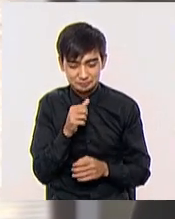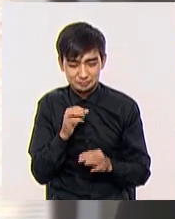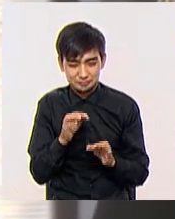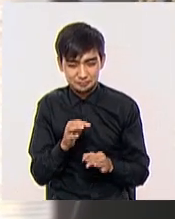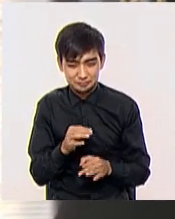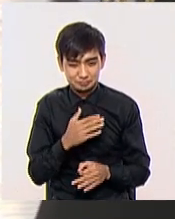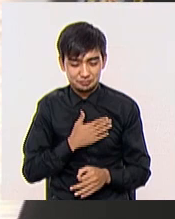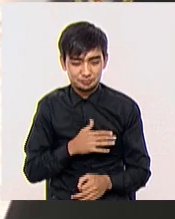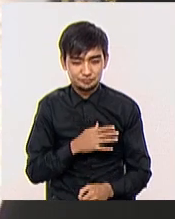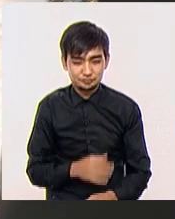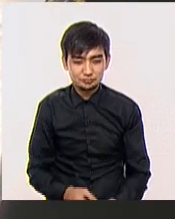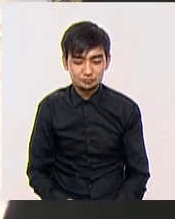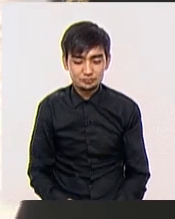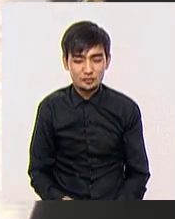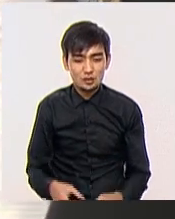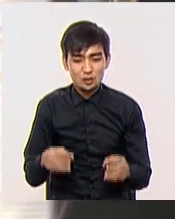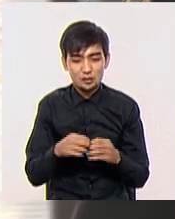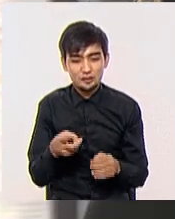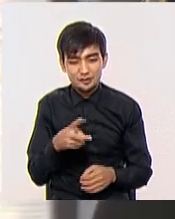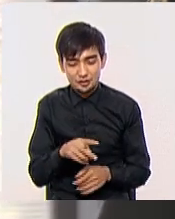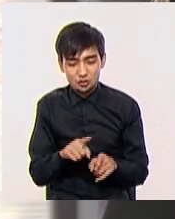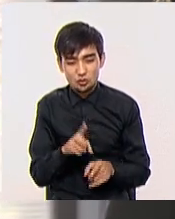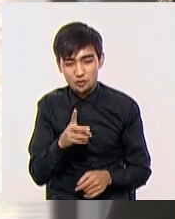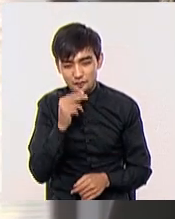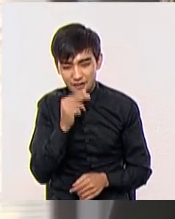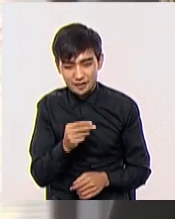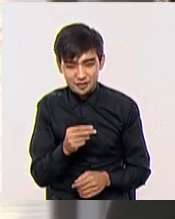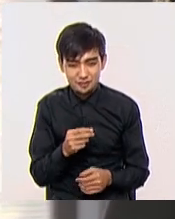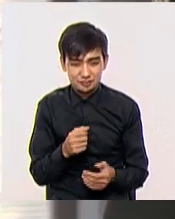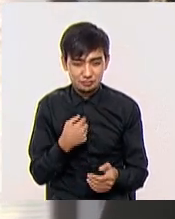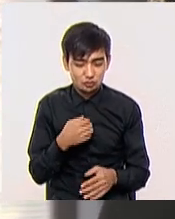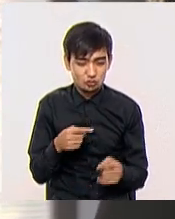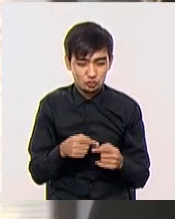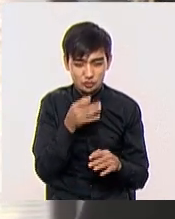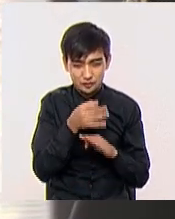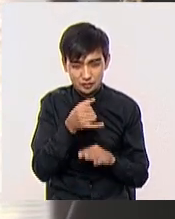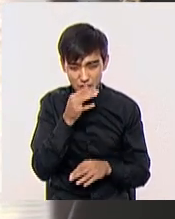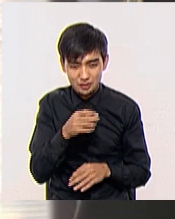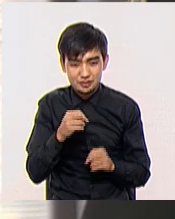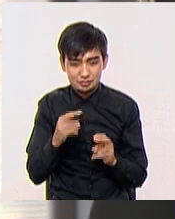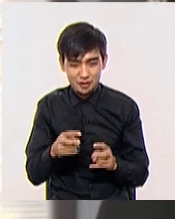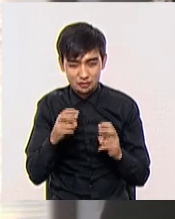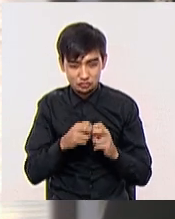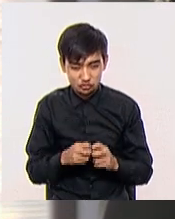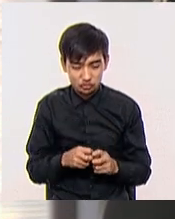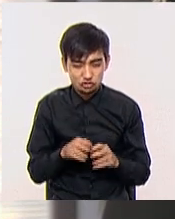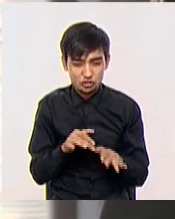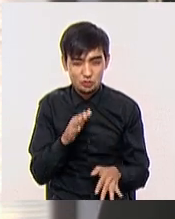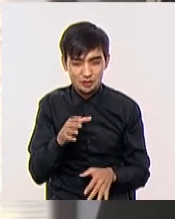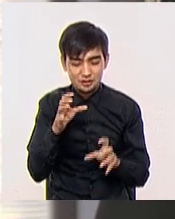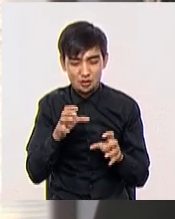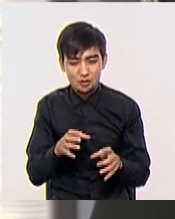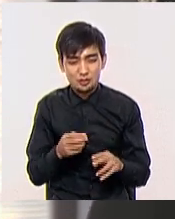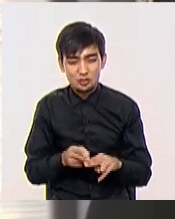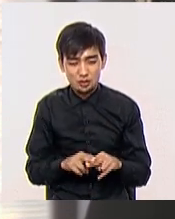Обе стороны были в нетрезвом состоянии. В настоящее время я утверждать кто-либо виновности кого-либо я не могу. Будет принято соответствующее процессуальное решение, законность которого